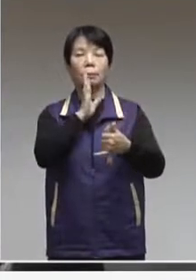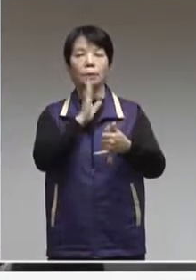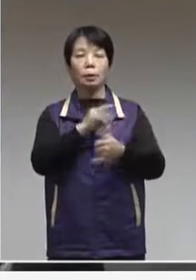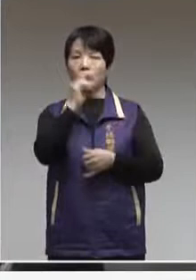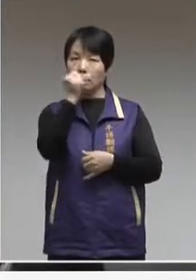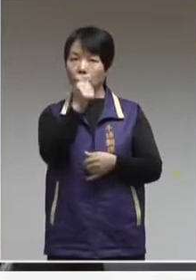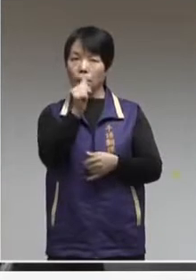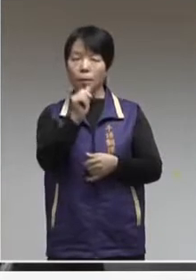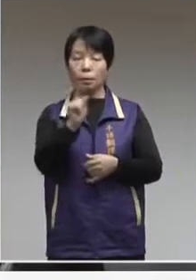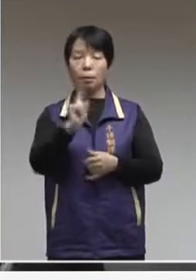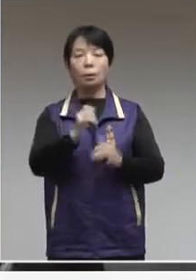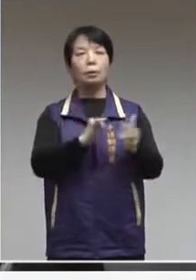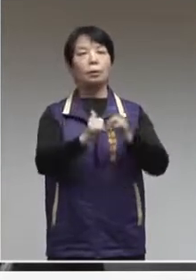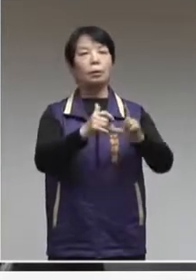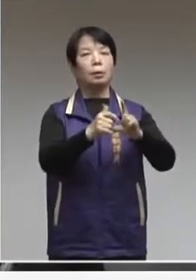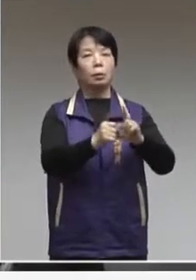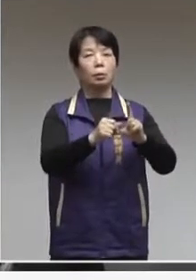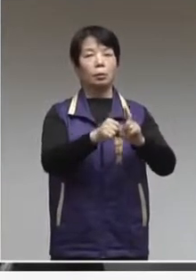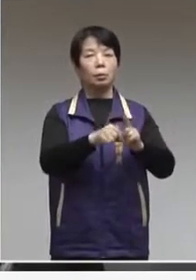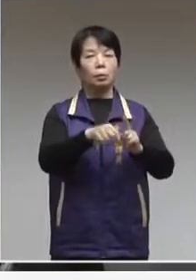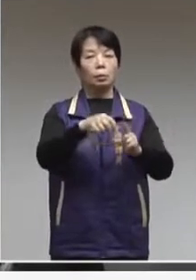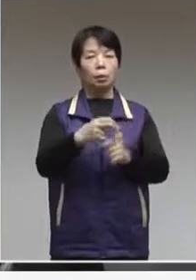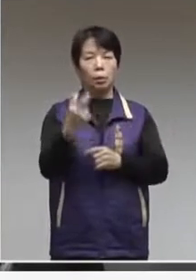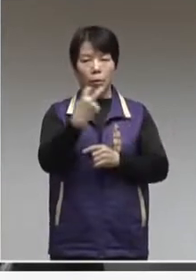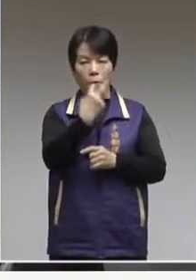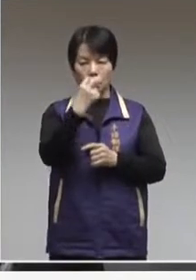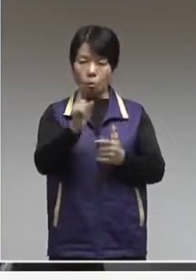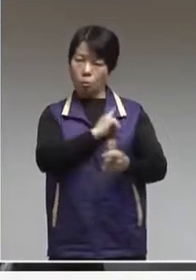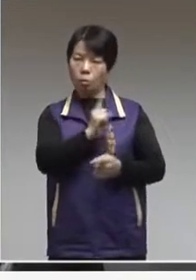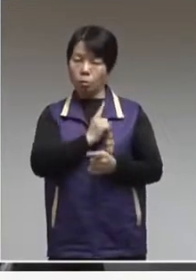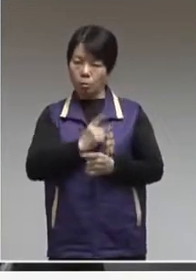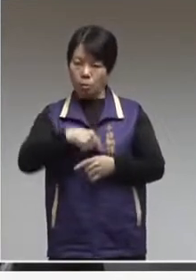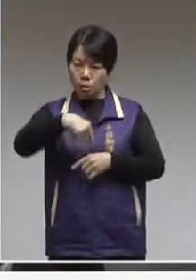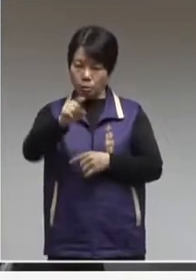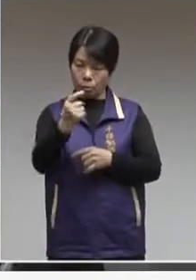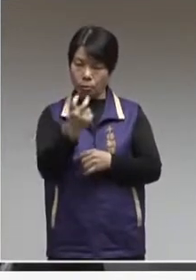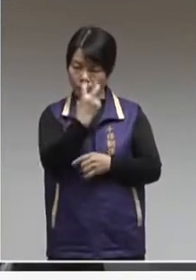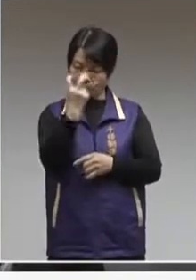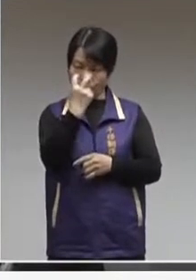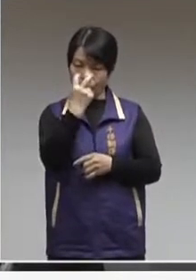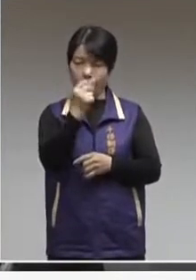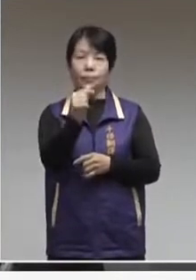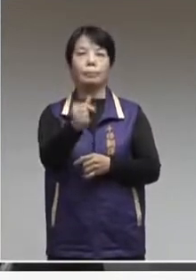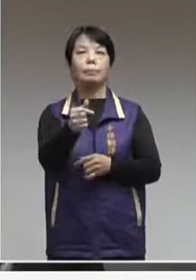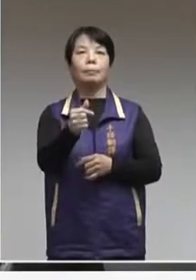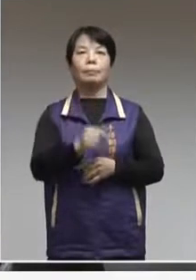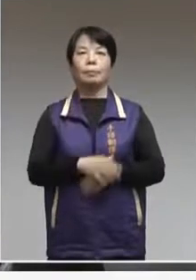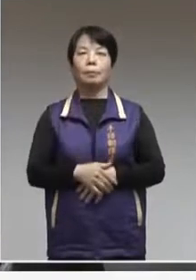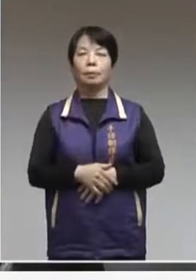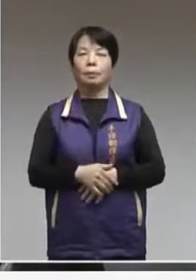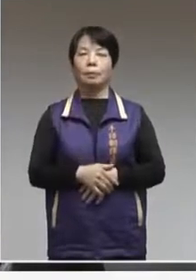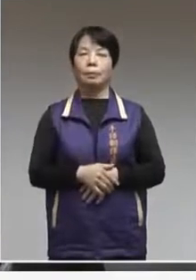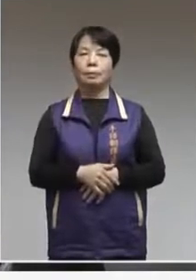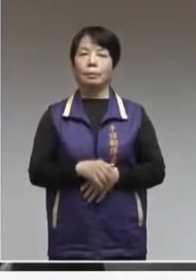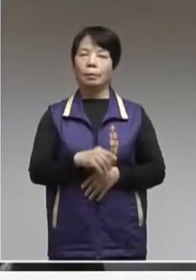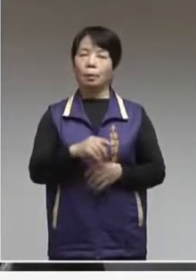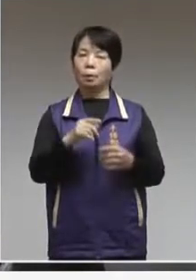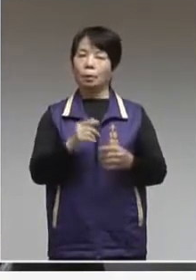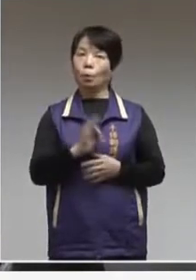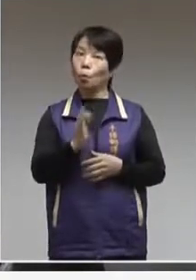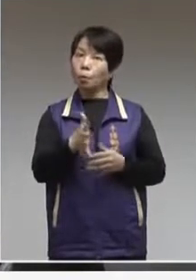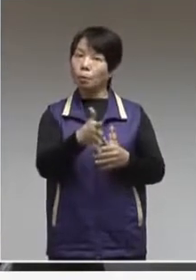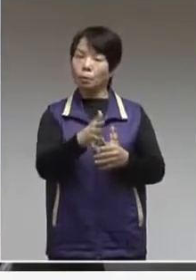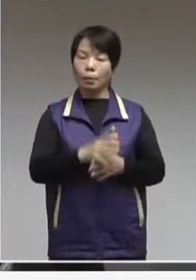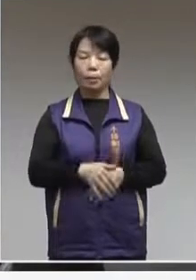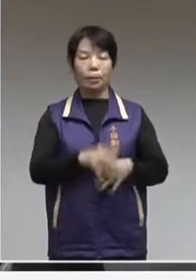较特别，它是属于一个社区筛检站主动到检的一个确诊案例哈。那原因是因为它主